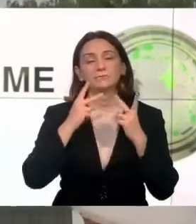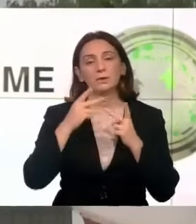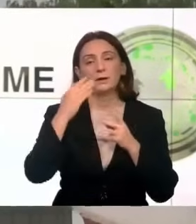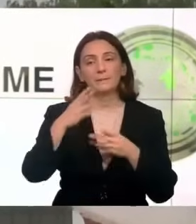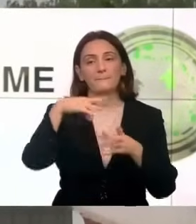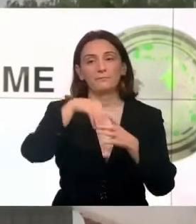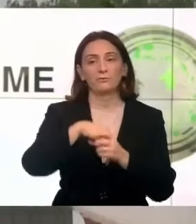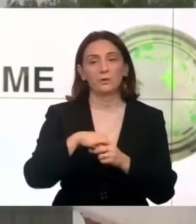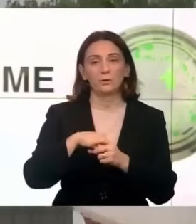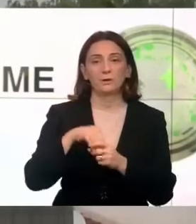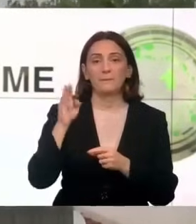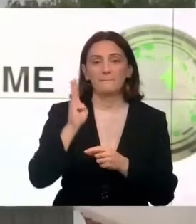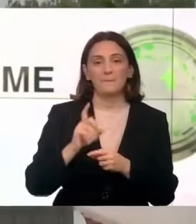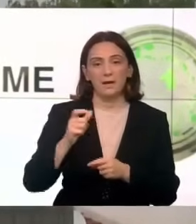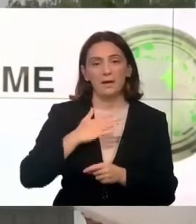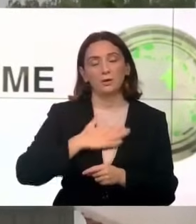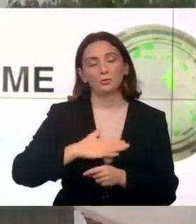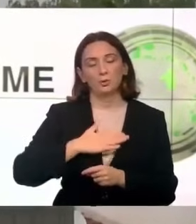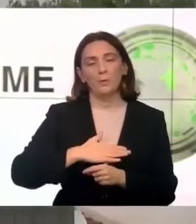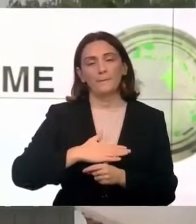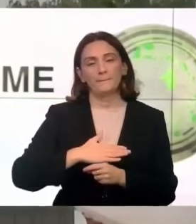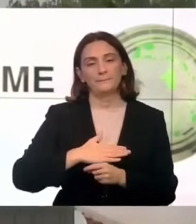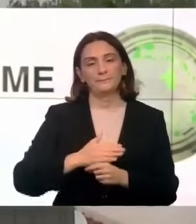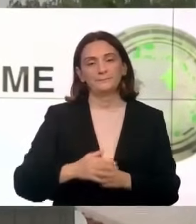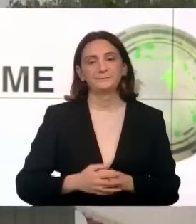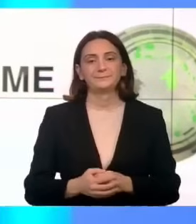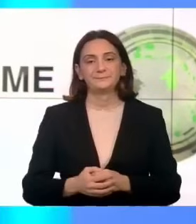apo 52.5 milion euro.